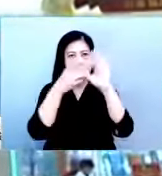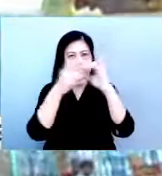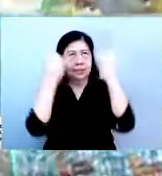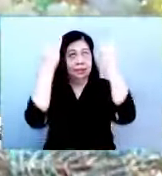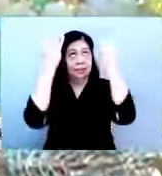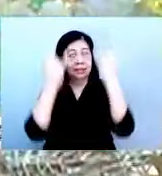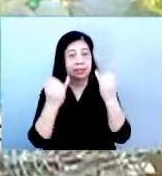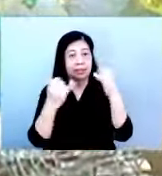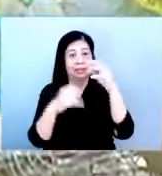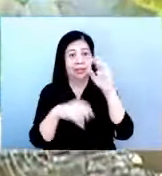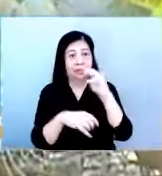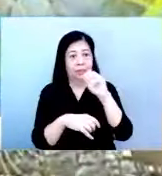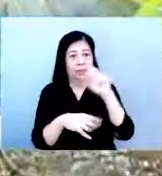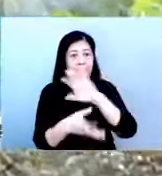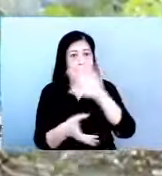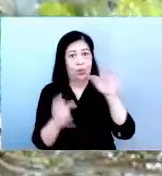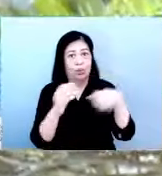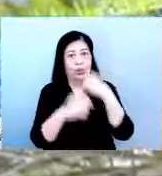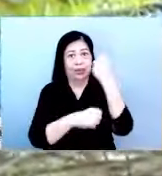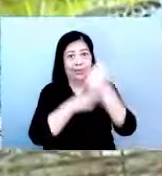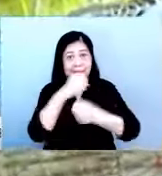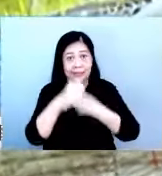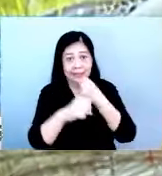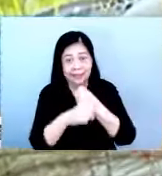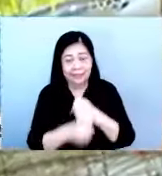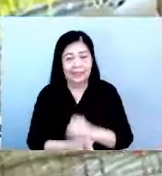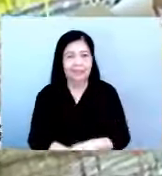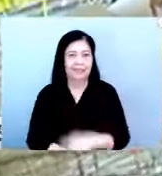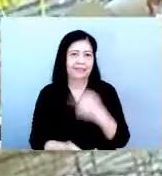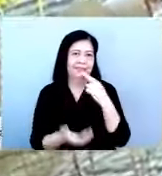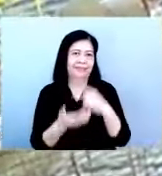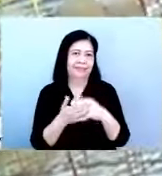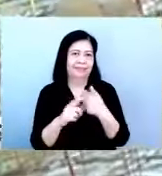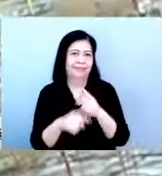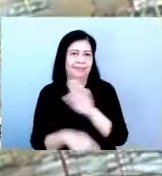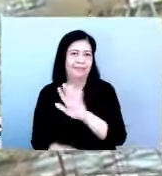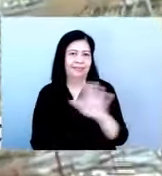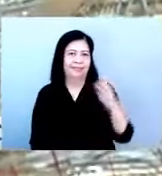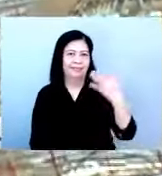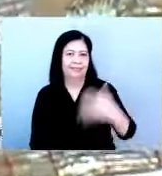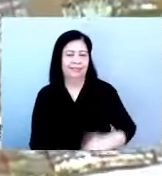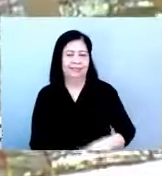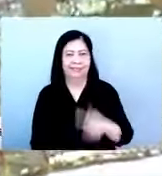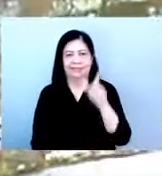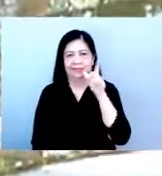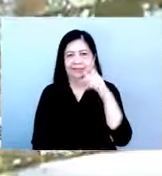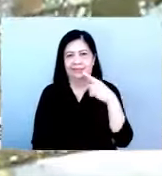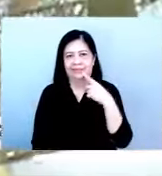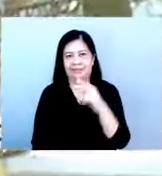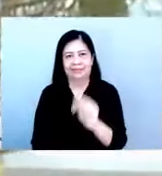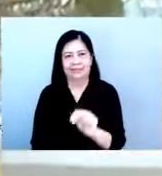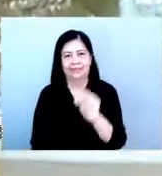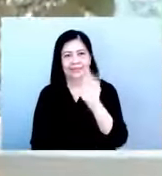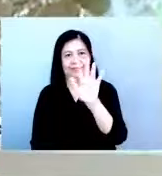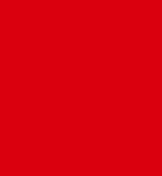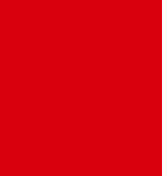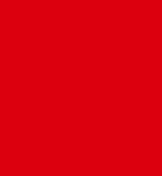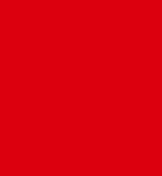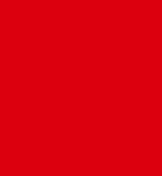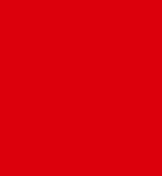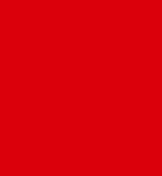mall buong taon. Nagbabalita mula sa Frontline, Laila Pangilinan, News